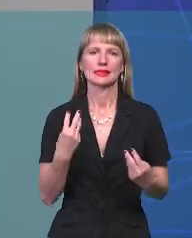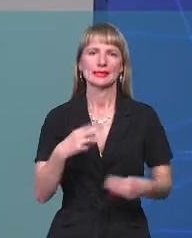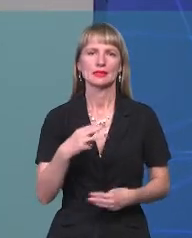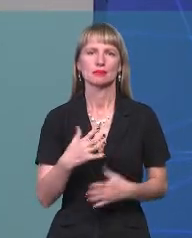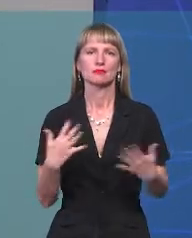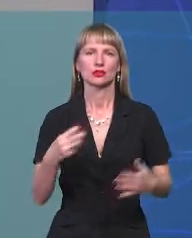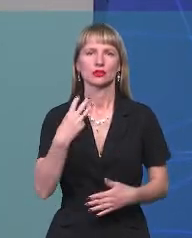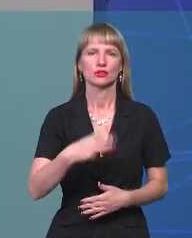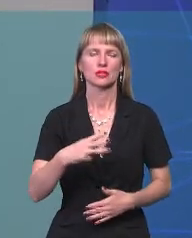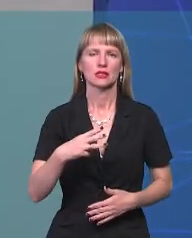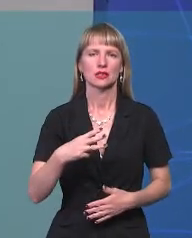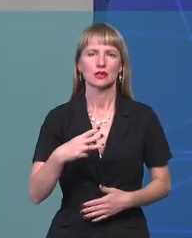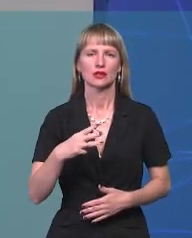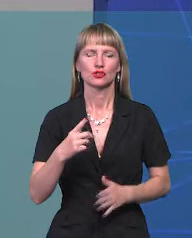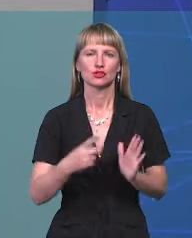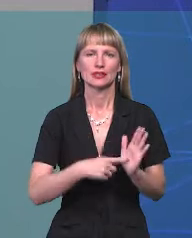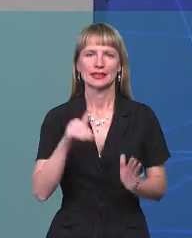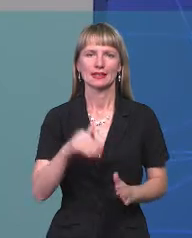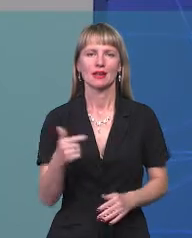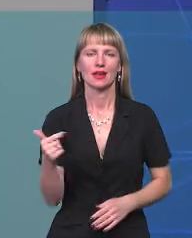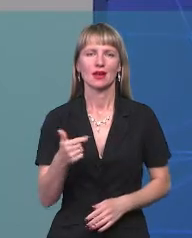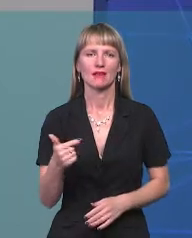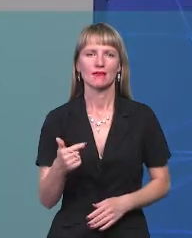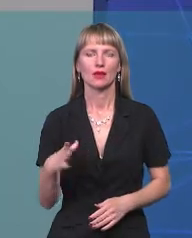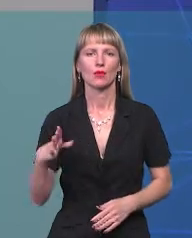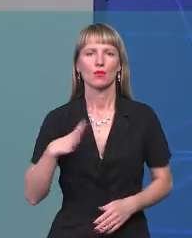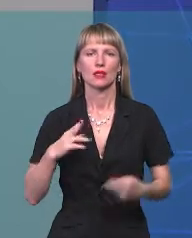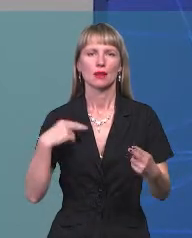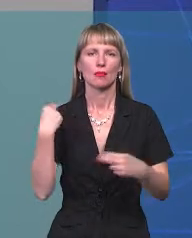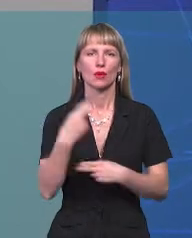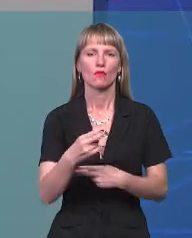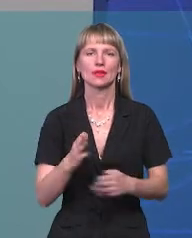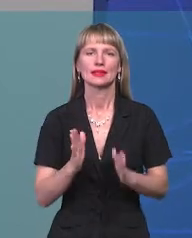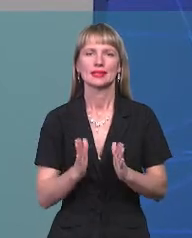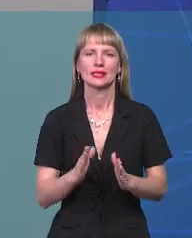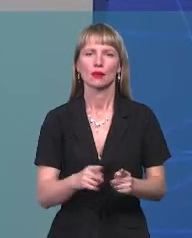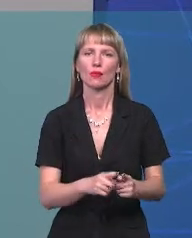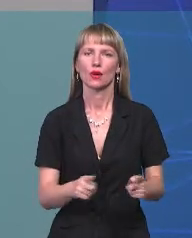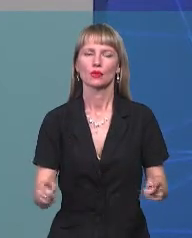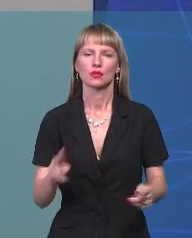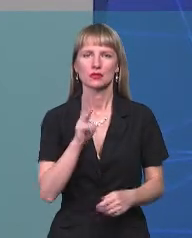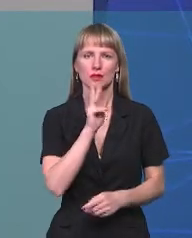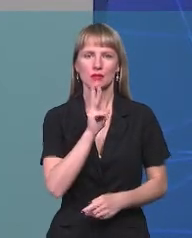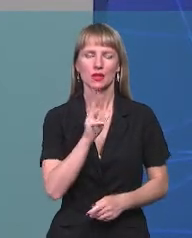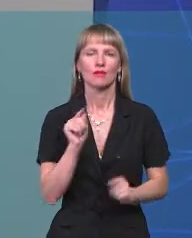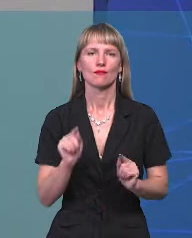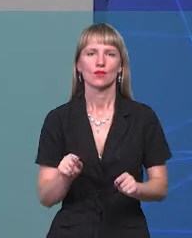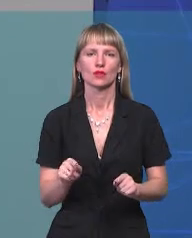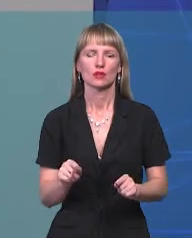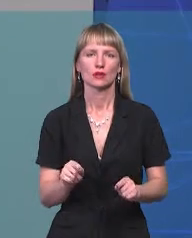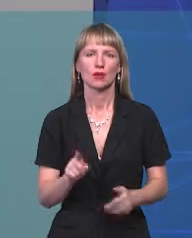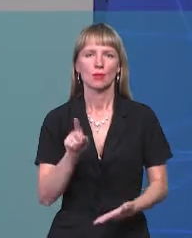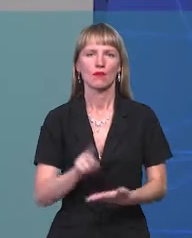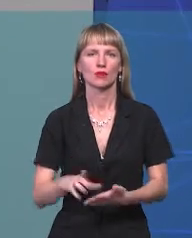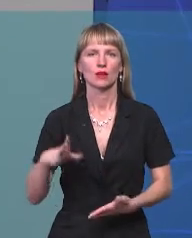більше 36 тисяч гривень була заборгованість тільки по поточній заробітній платі. Вона